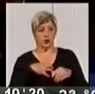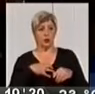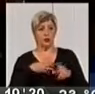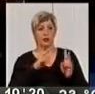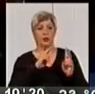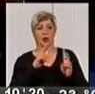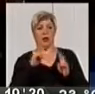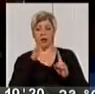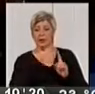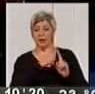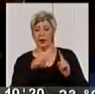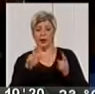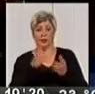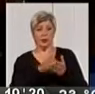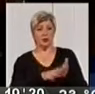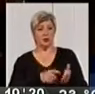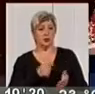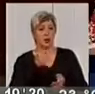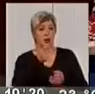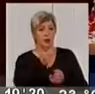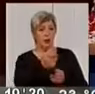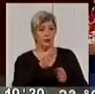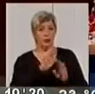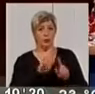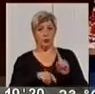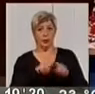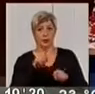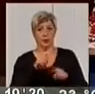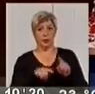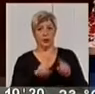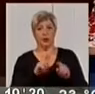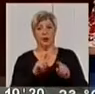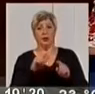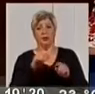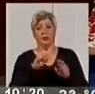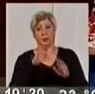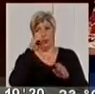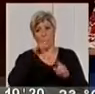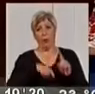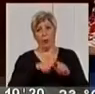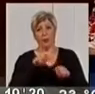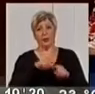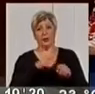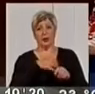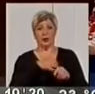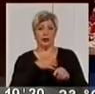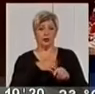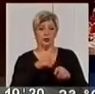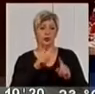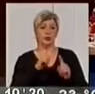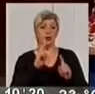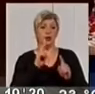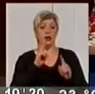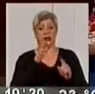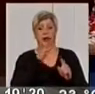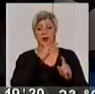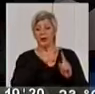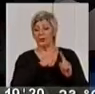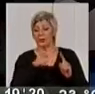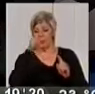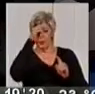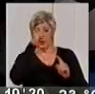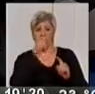Так, безумовно, тому що мати повинна чи батько сказати, що вони хочуть дитину оздоровити там червень, липень чи серпень, а